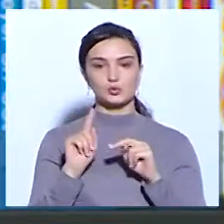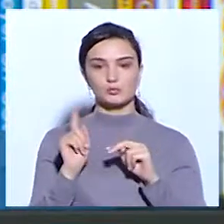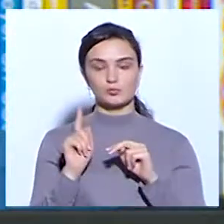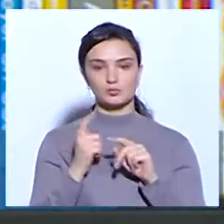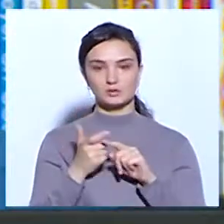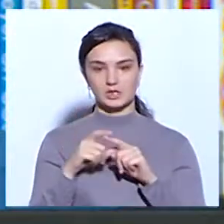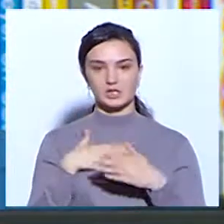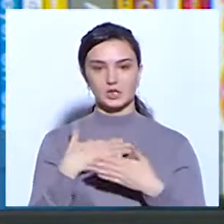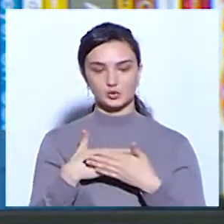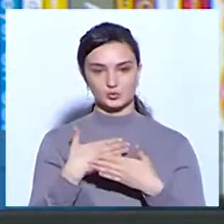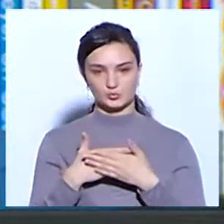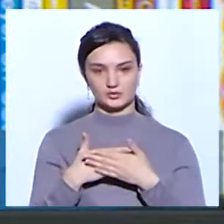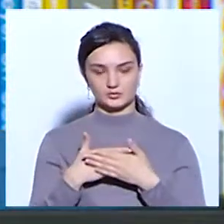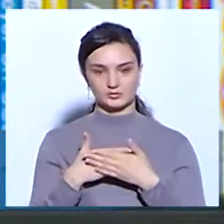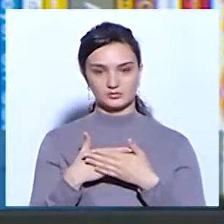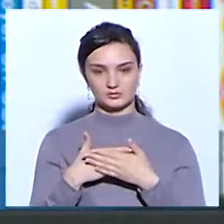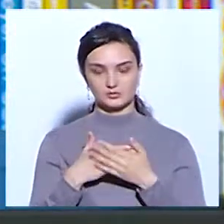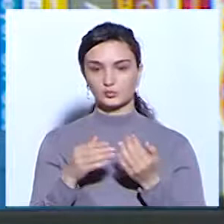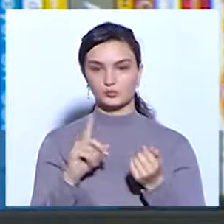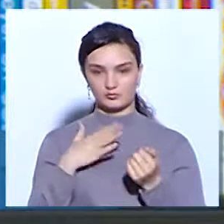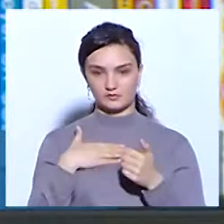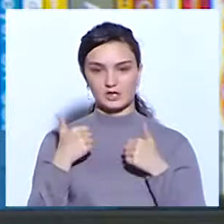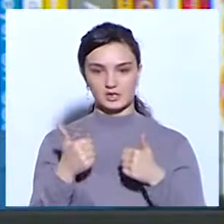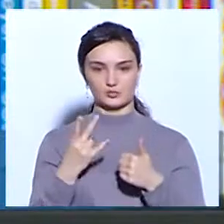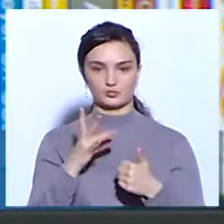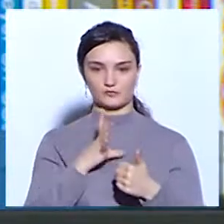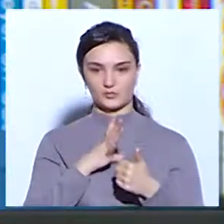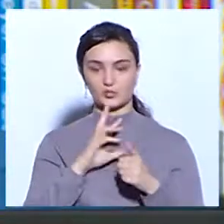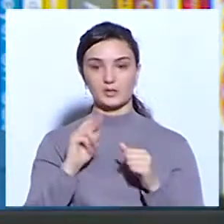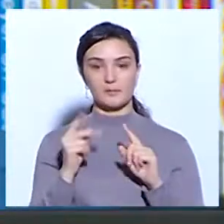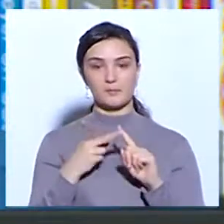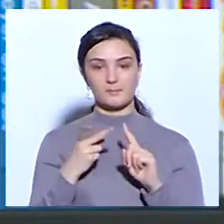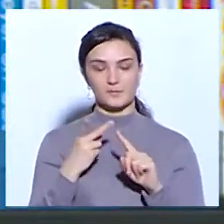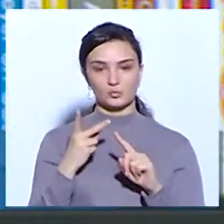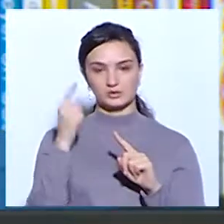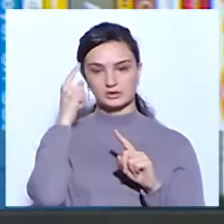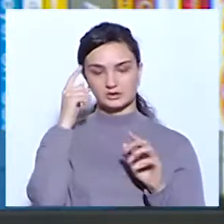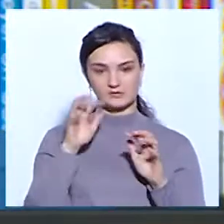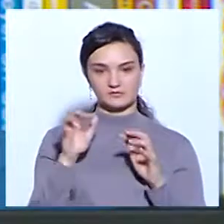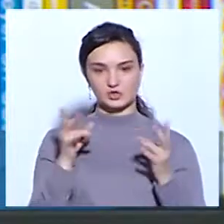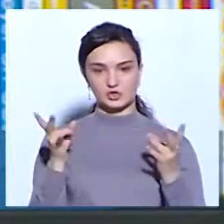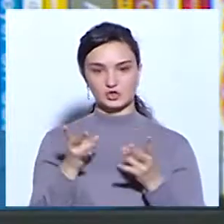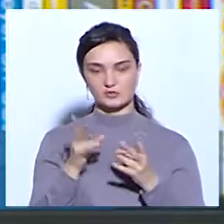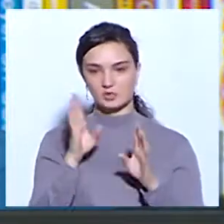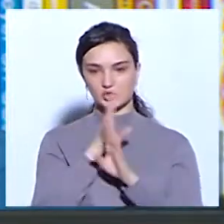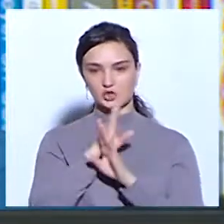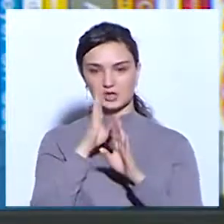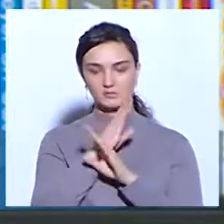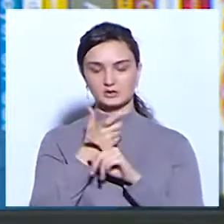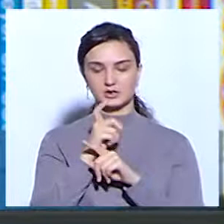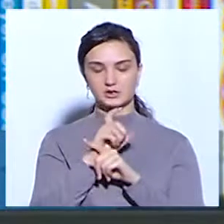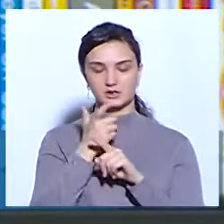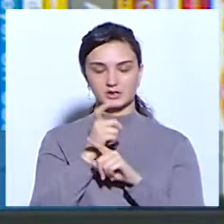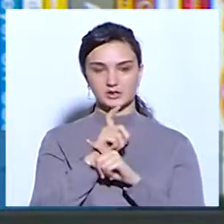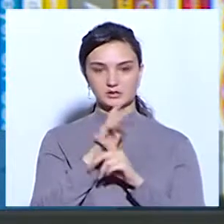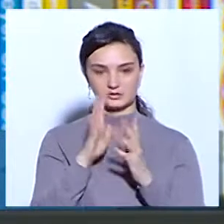ძალიან აქტიურად უნდა ცხოველმყოფელობდეს, რომ ჩვენ კარგად ვიყოთ. და მეორე ტვინს ჭირდება ჟანგბადის ძალიან დიდი,